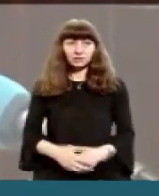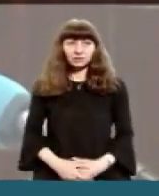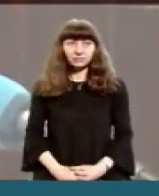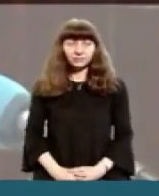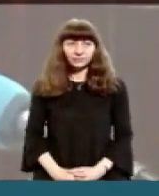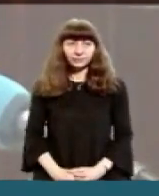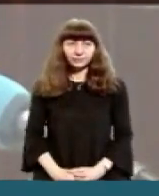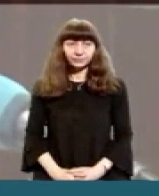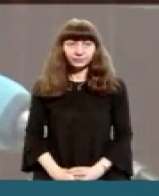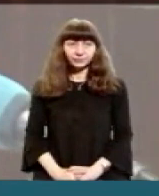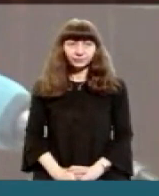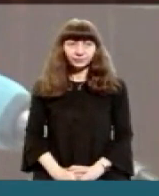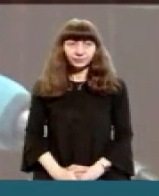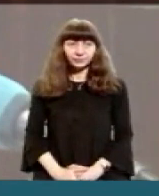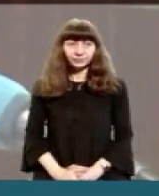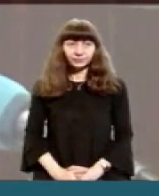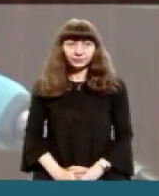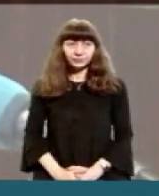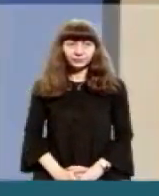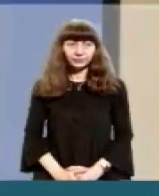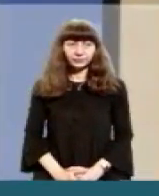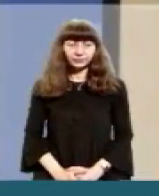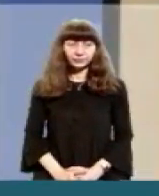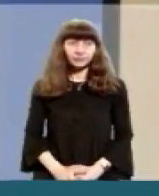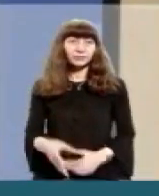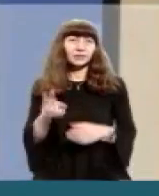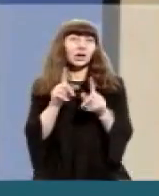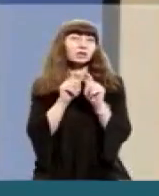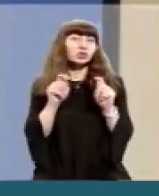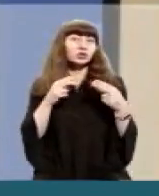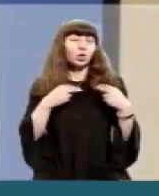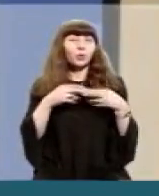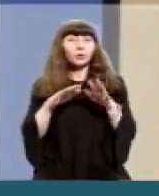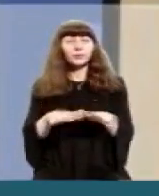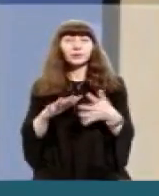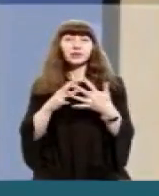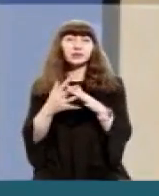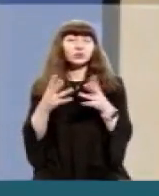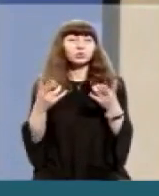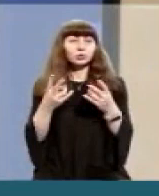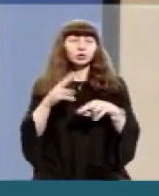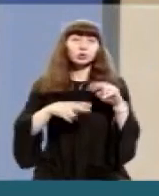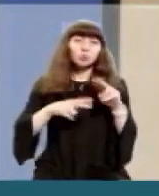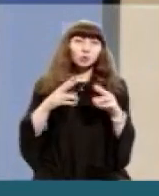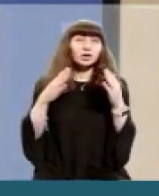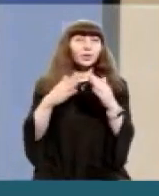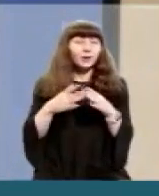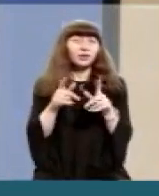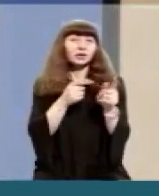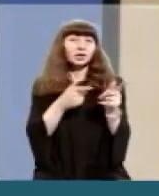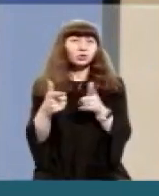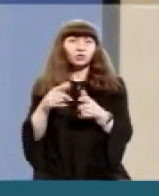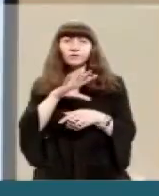начинать предпринимать соответствующие усилия и действия. Для создания рабочих мест население необходимо строить жилье и создавать